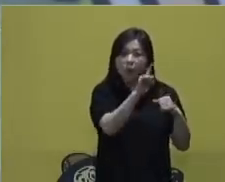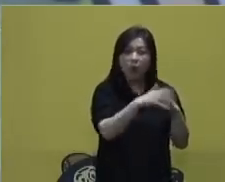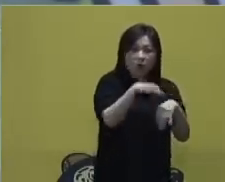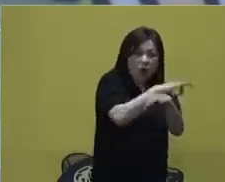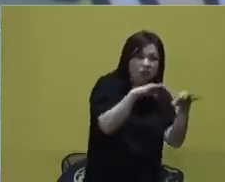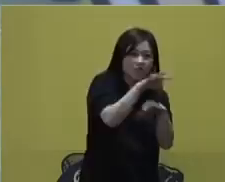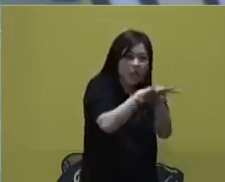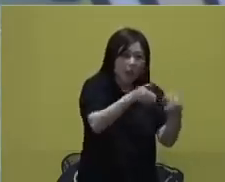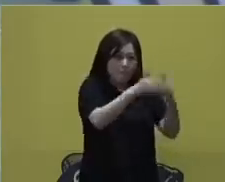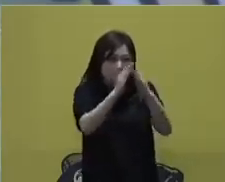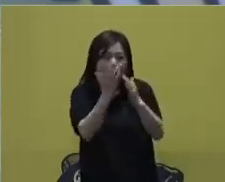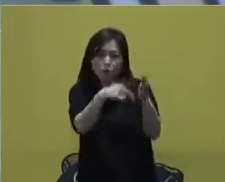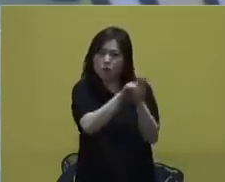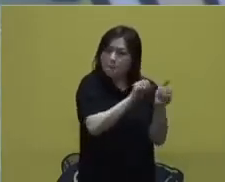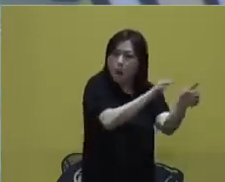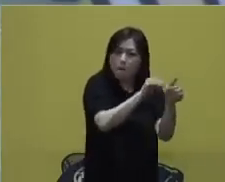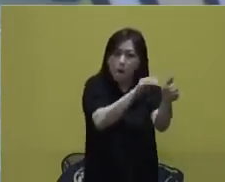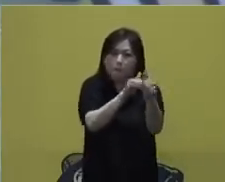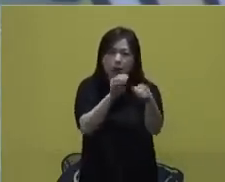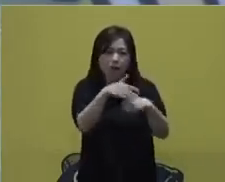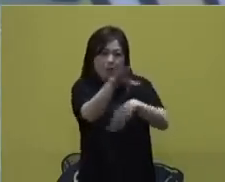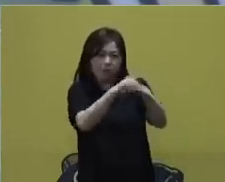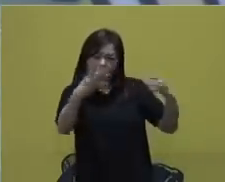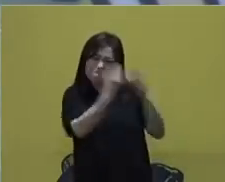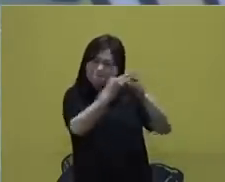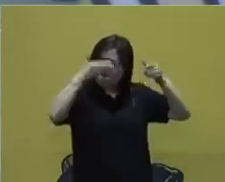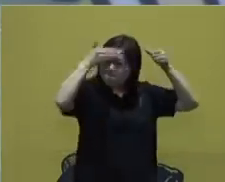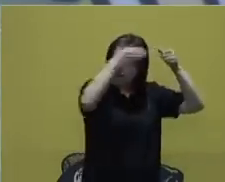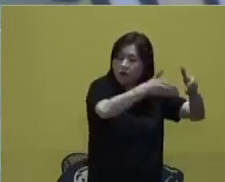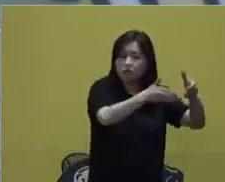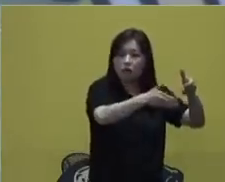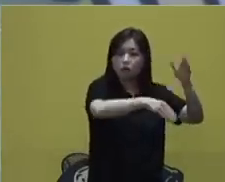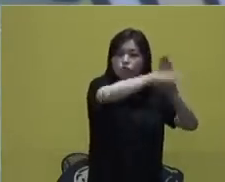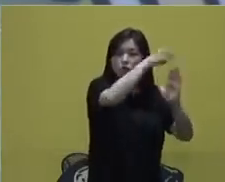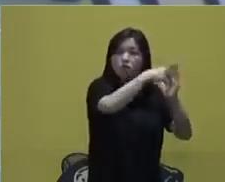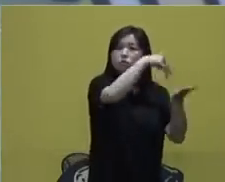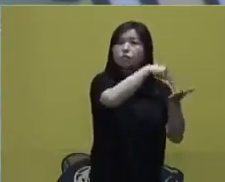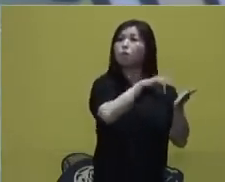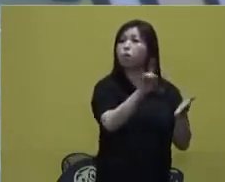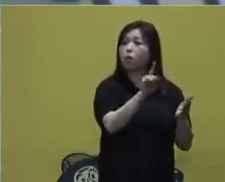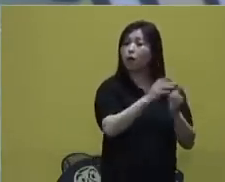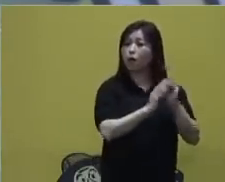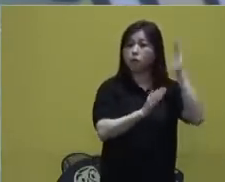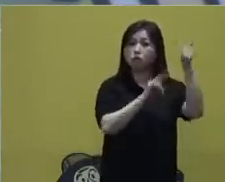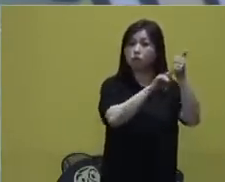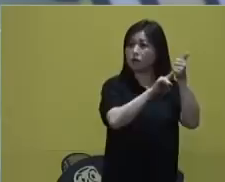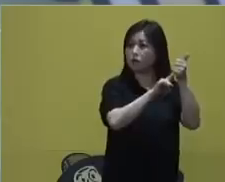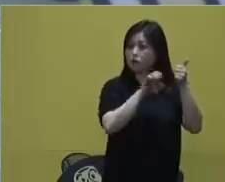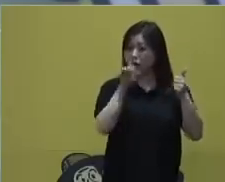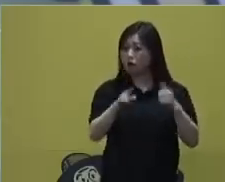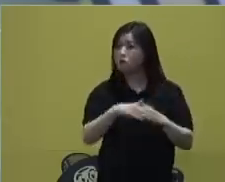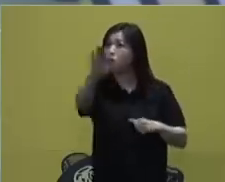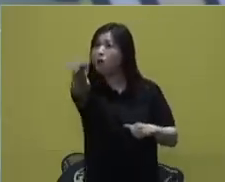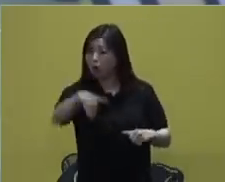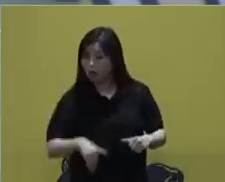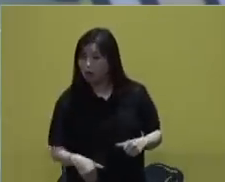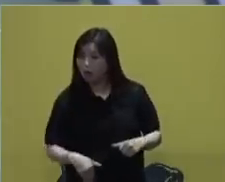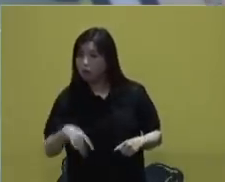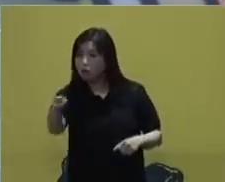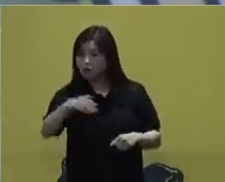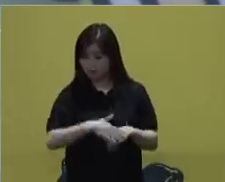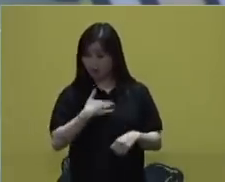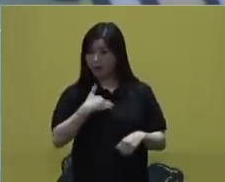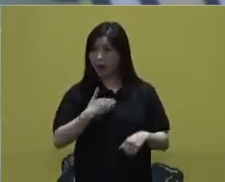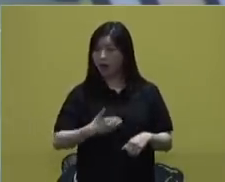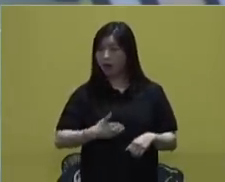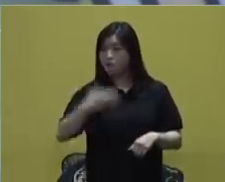현장에 보내고 그러면서 경제에 올인하면서 북한에서 그랬을 것 같아요. 김정은 위원장이야. 군인 너희들 내가